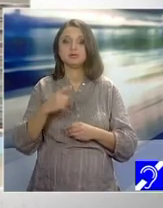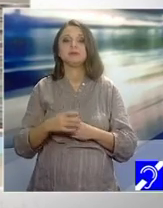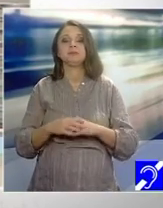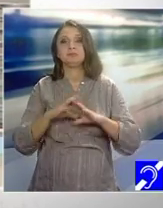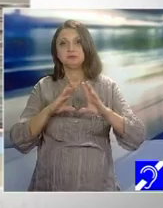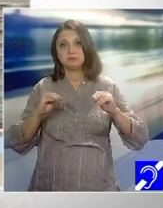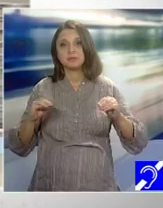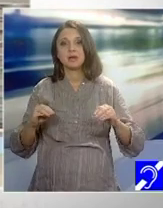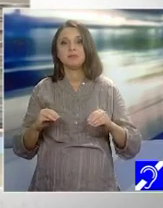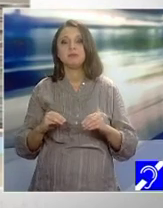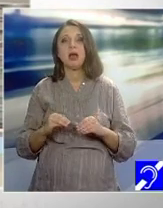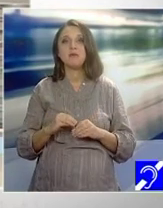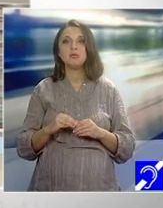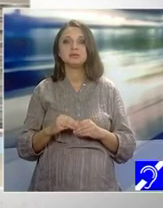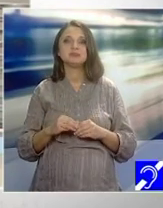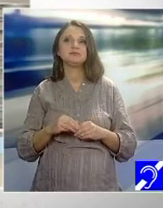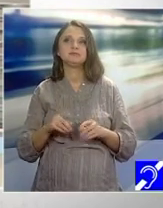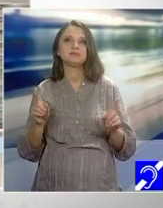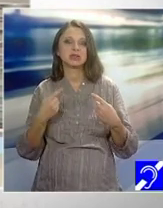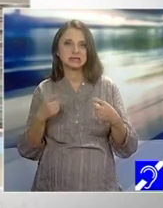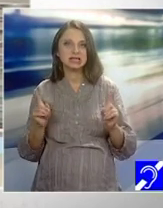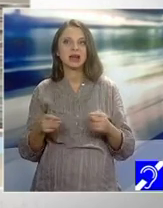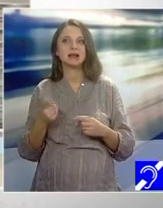Planetei, Ciargatu, DJ Sos și Ursul Dub.